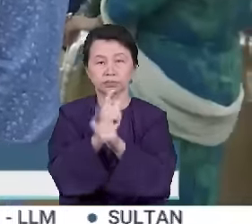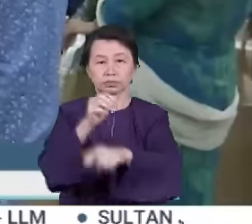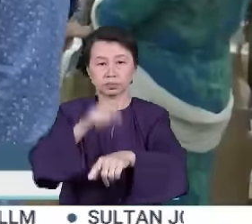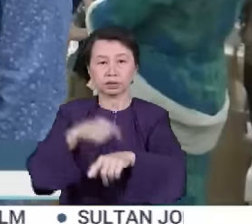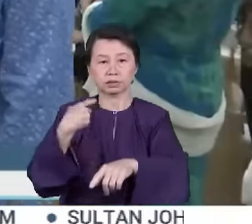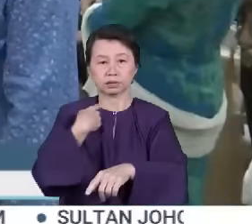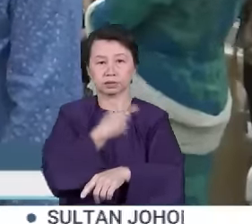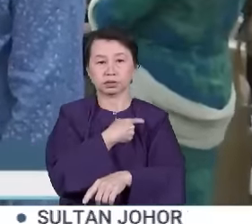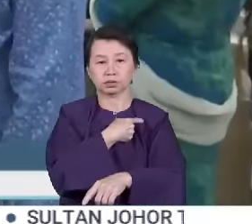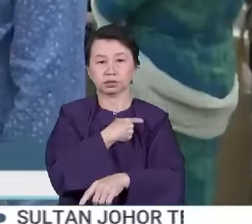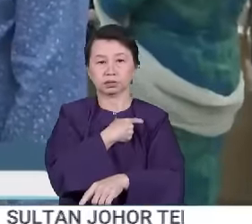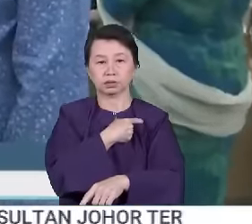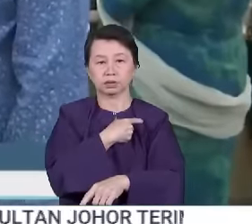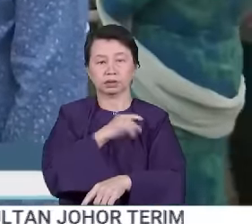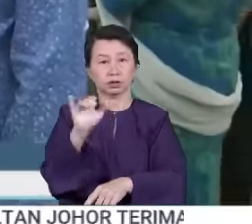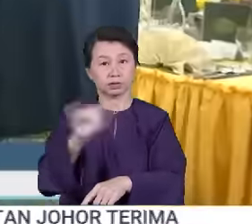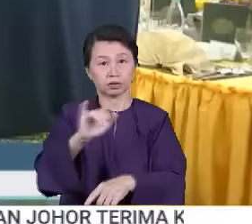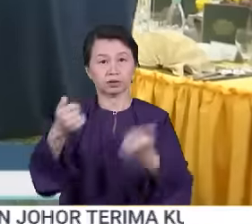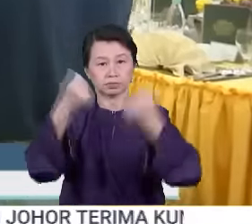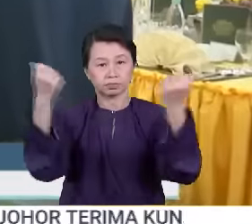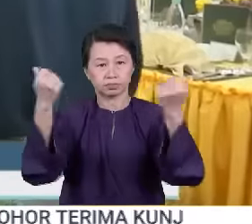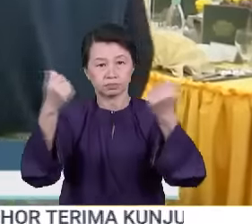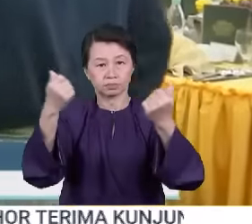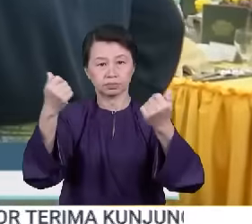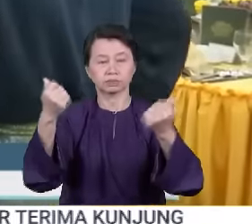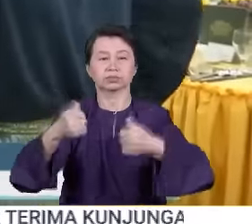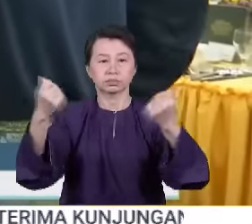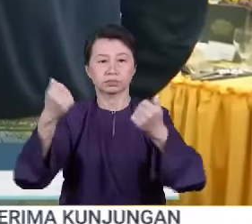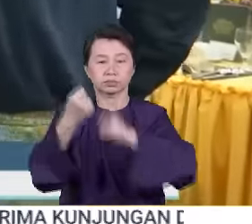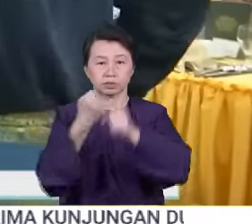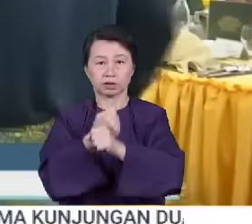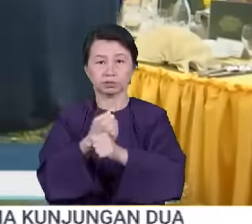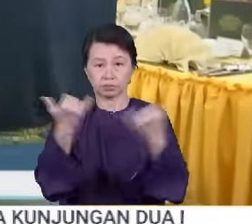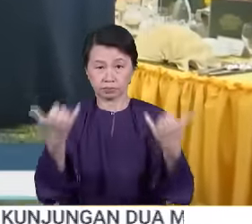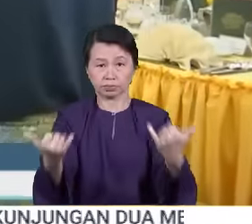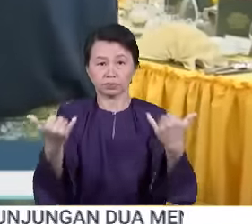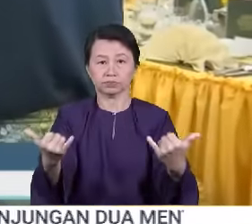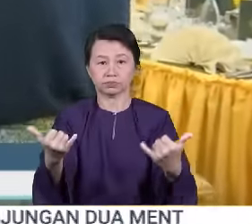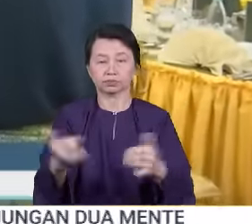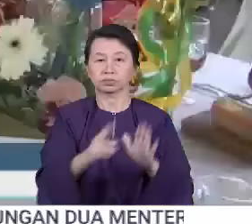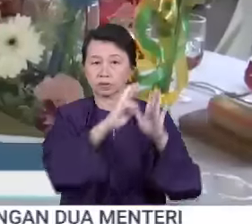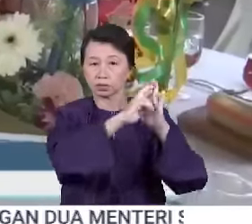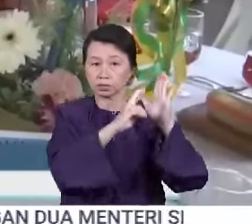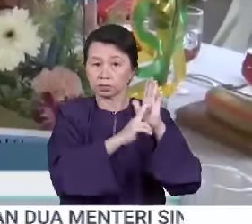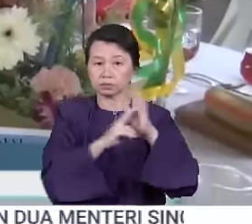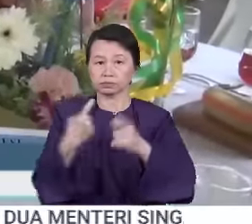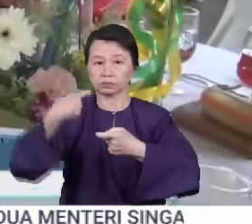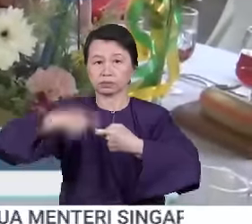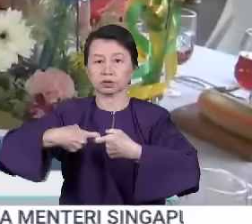kita ini sama-sama menyambut Hari Raya Aidilfitri pada tahun ini. Rukun